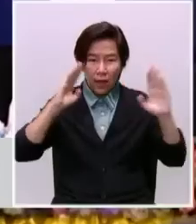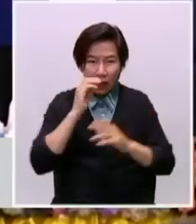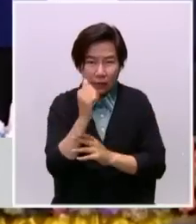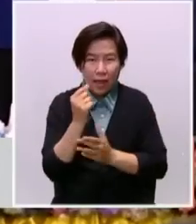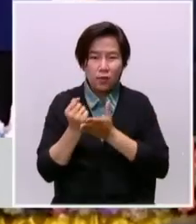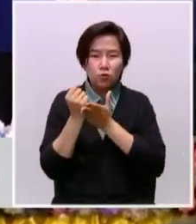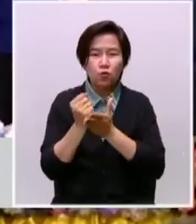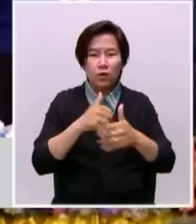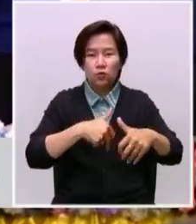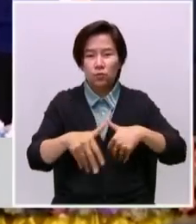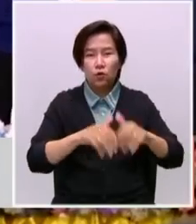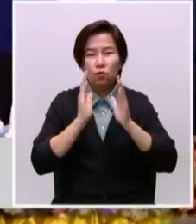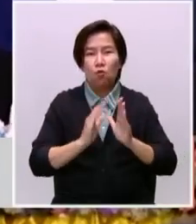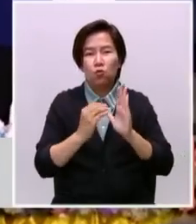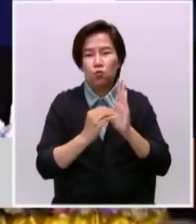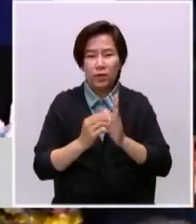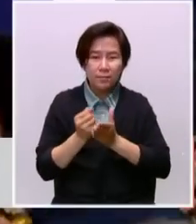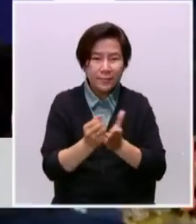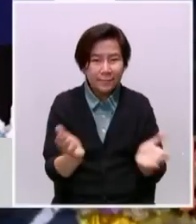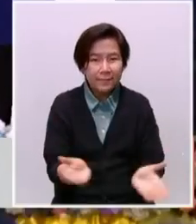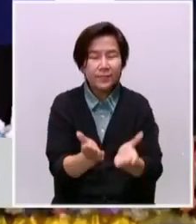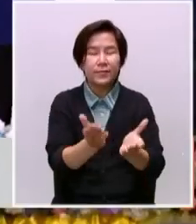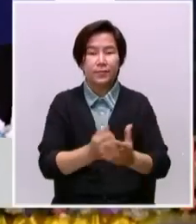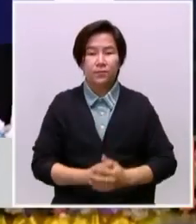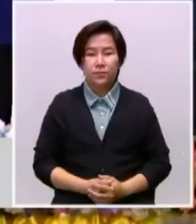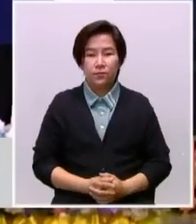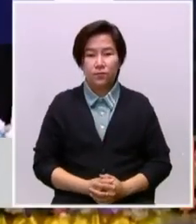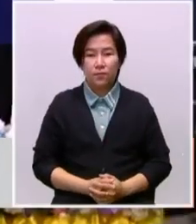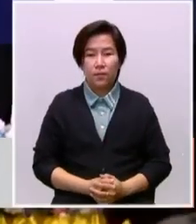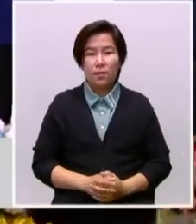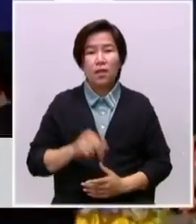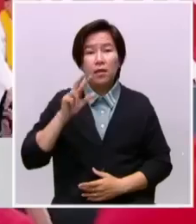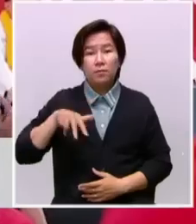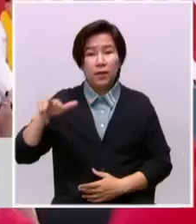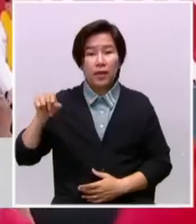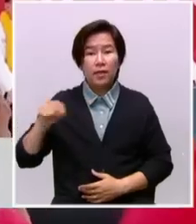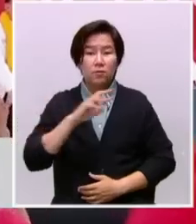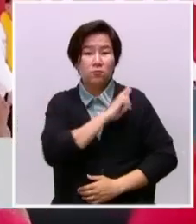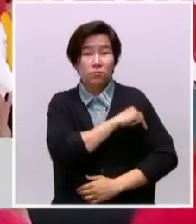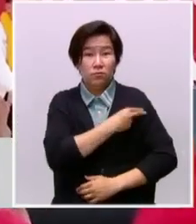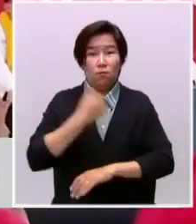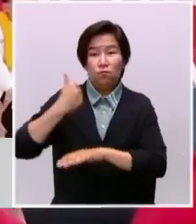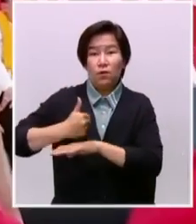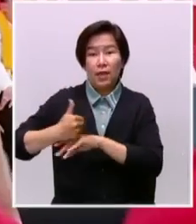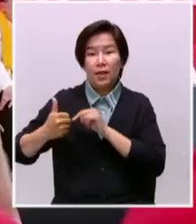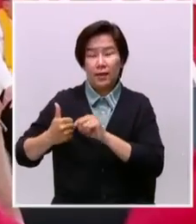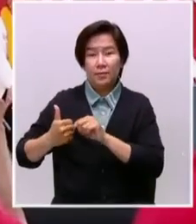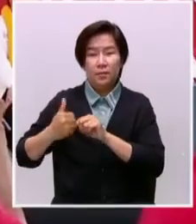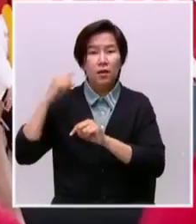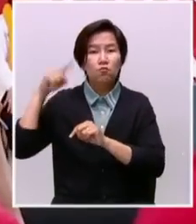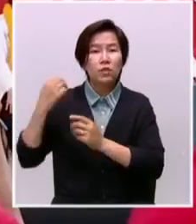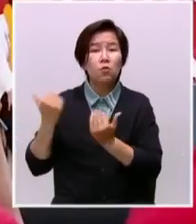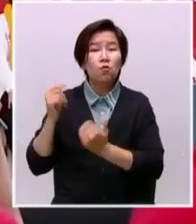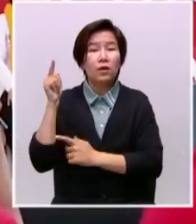กรุงเทพมหานครได้ค่ะขณะที่พรรคเพื่อไทยนำโดยนายแพทย์ชนน่าศรีแก้วหัวหน้าพรและนางสาวแพ